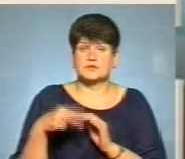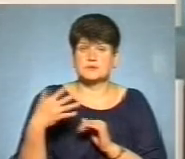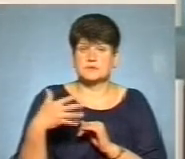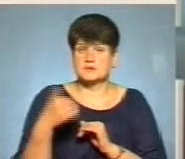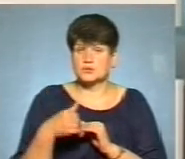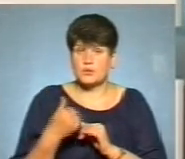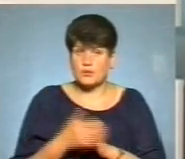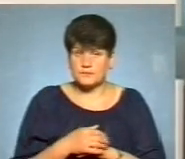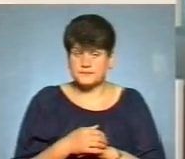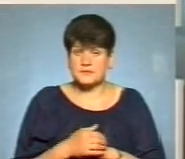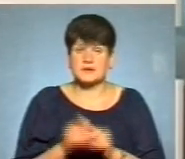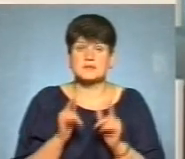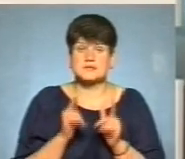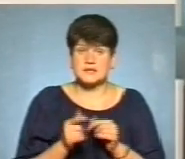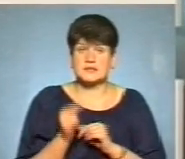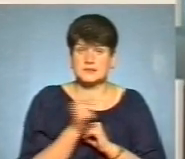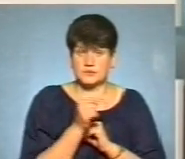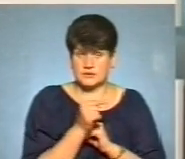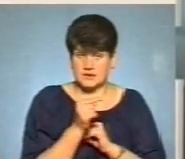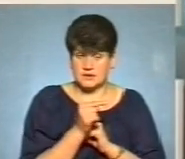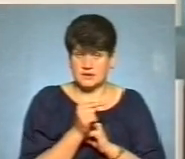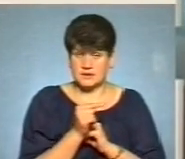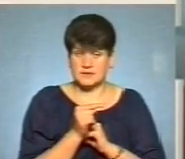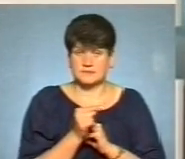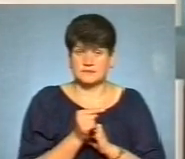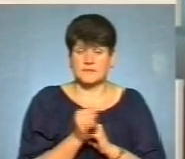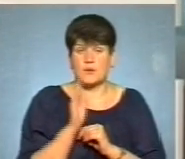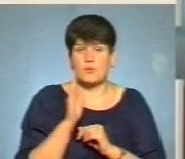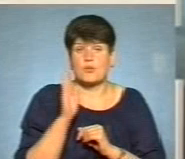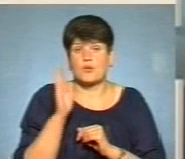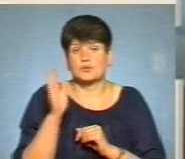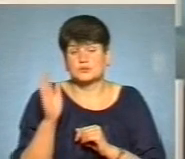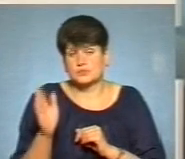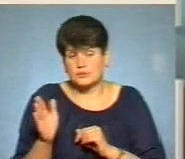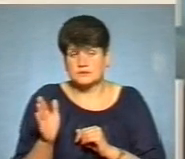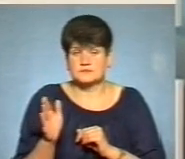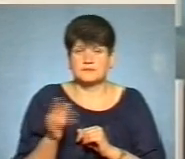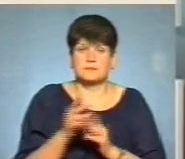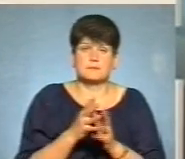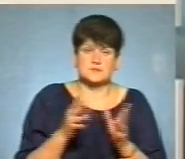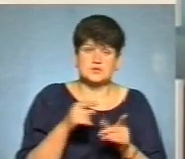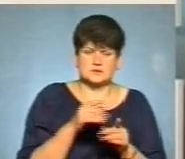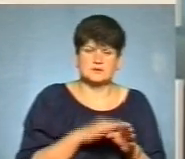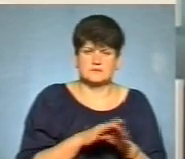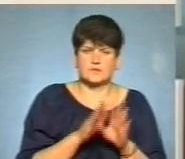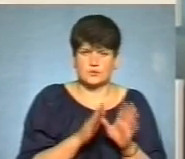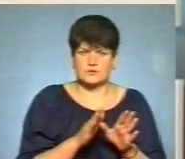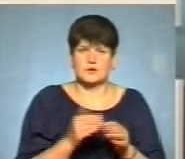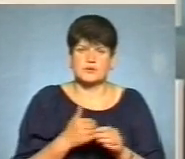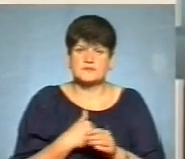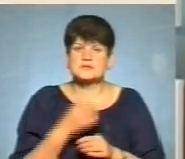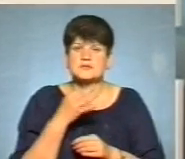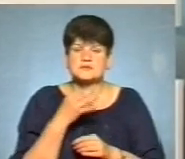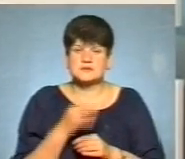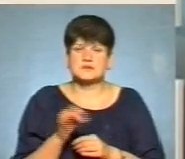року. І згідно її прогнозів, ось деякі, ну, переважна більшість їх збувається, я хотів би